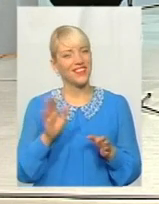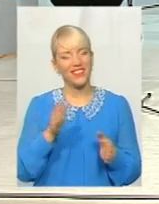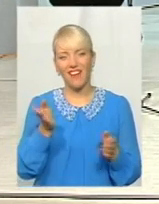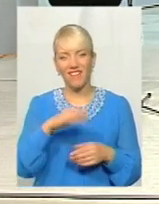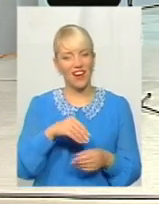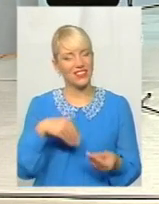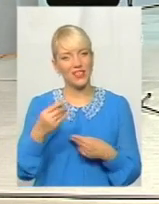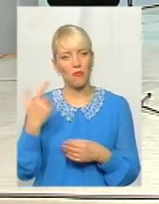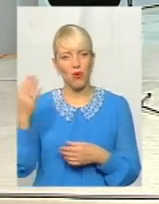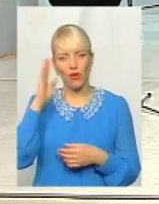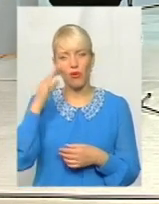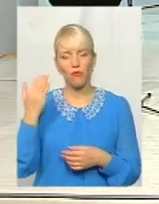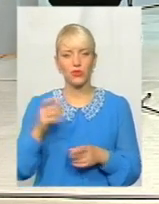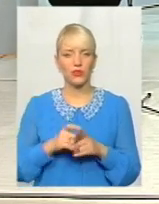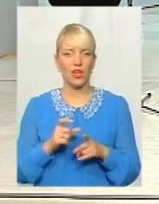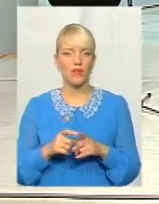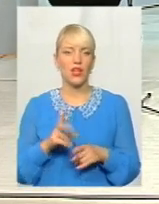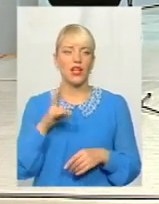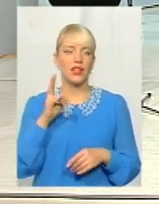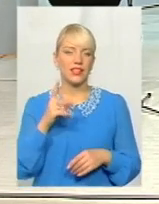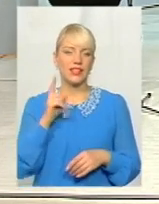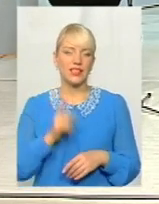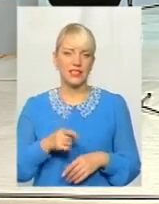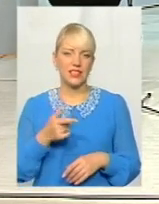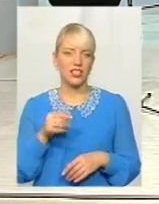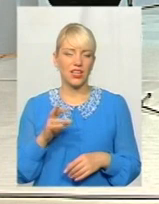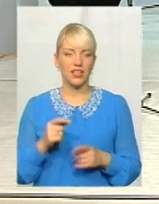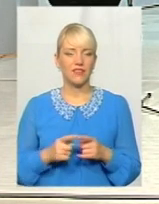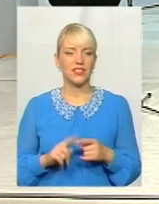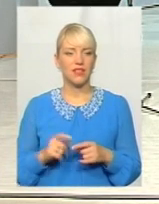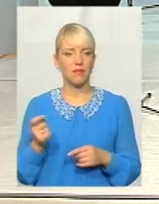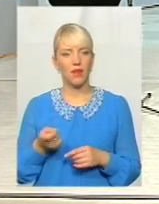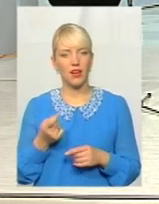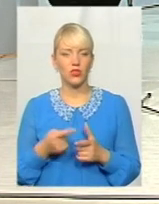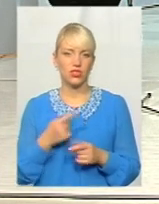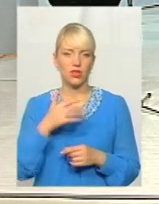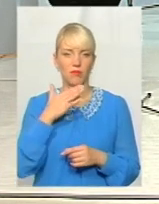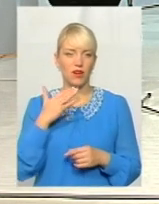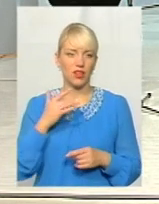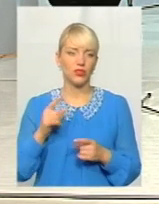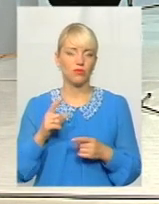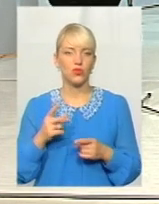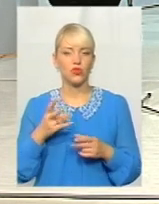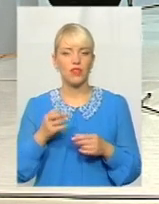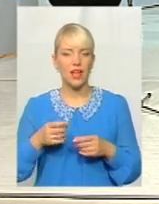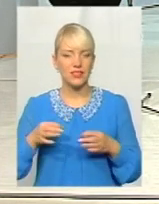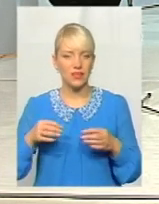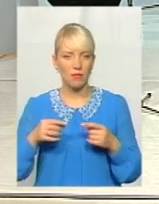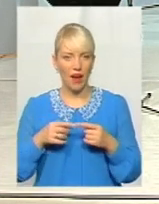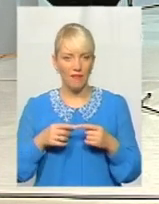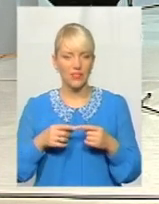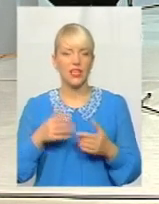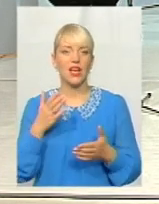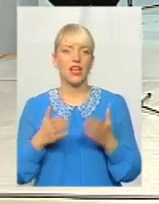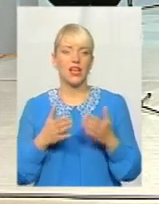розповість. 1000 гривень на реалізацію такого амбітного проєкту. Багато чи мало? Тому що насправді, наскільки от я собі